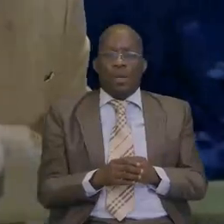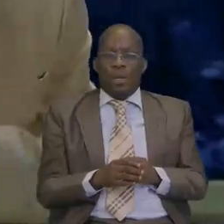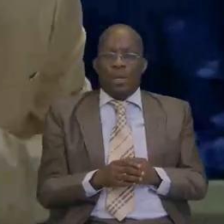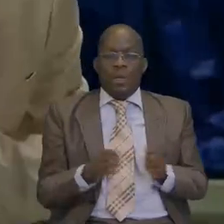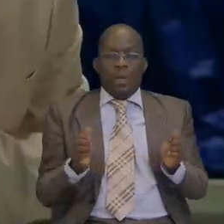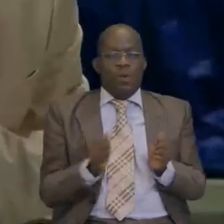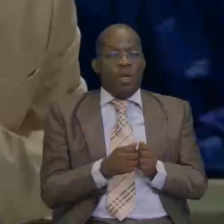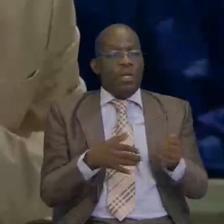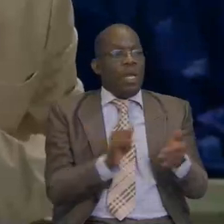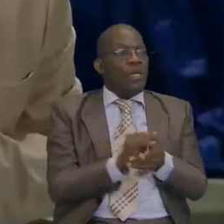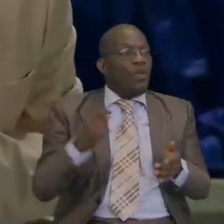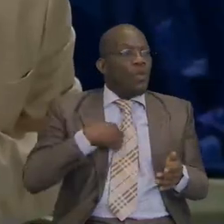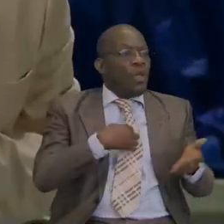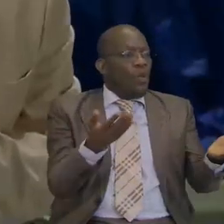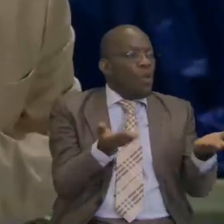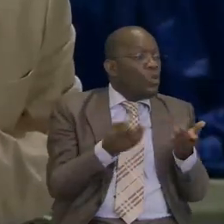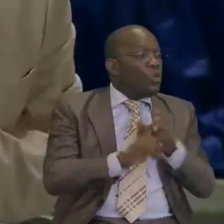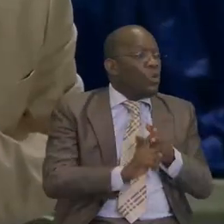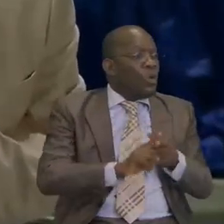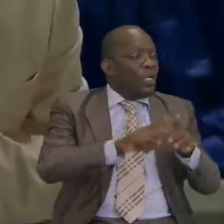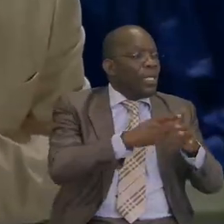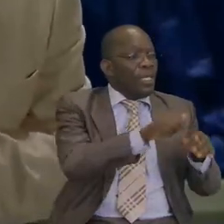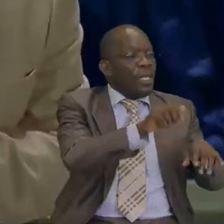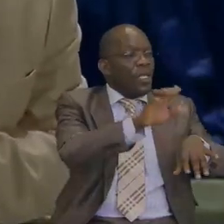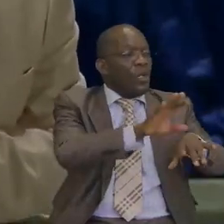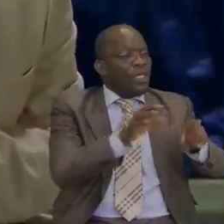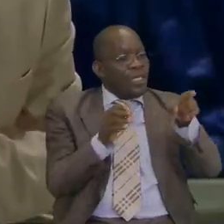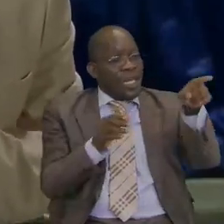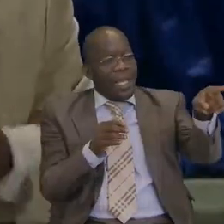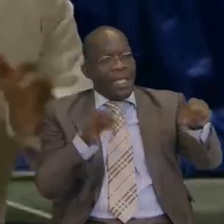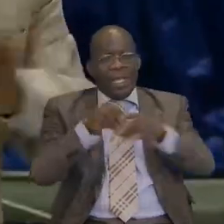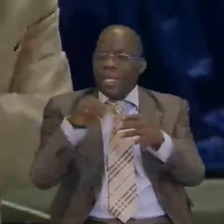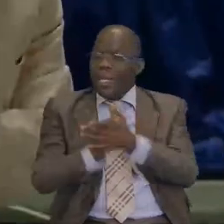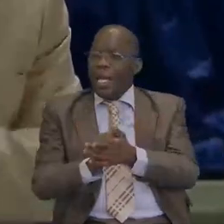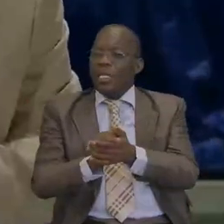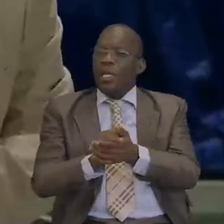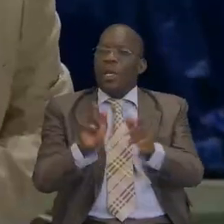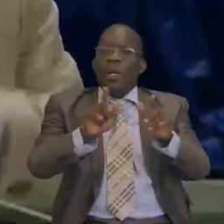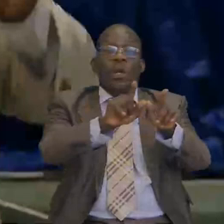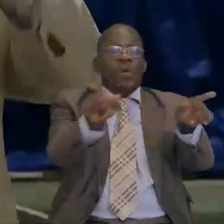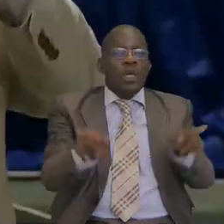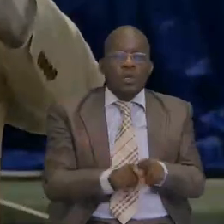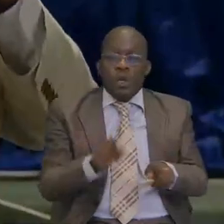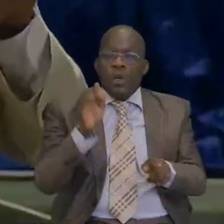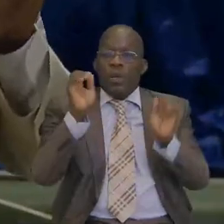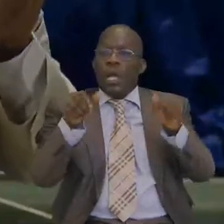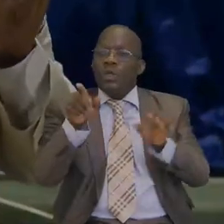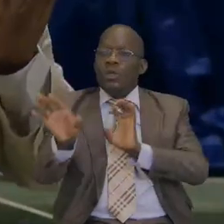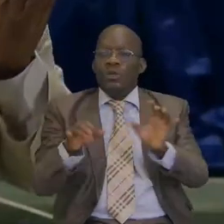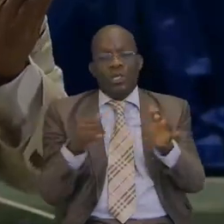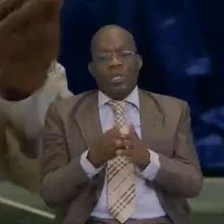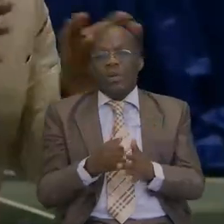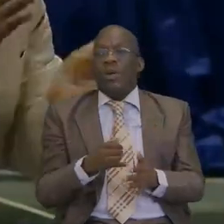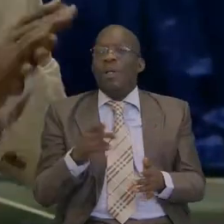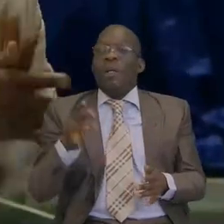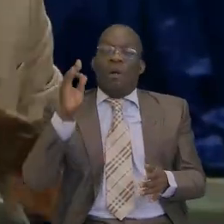Frère, on pense implanter une église dans tel milieu, dans cette préfecture. Est-ce que tu pourras aller? Oh, pasteur, s'il vous